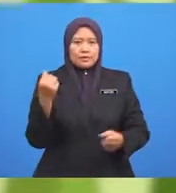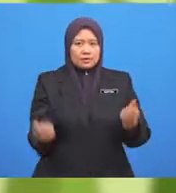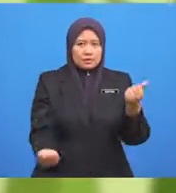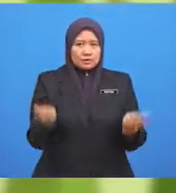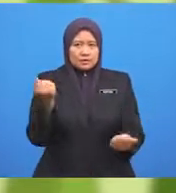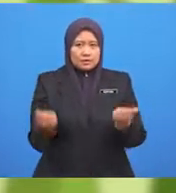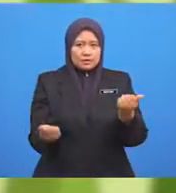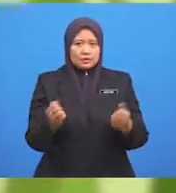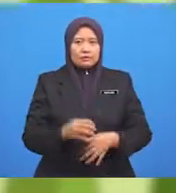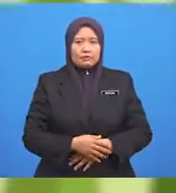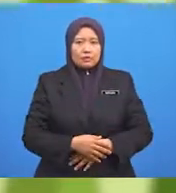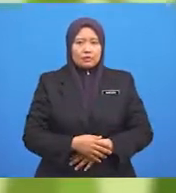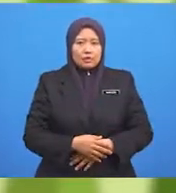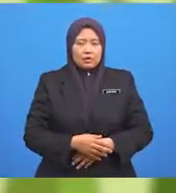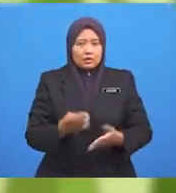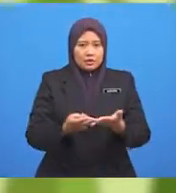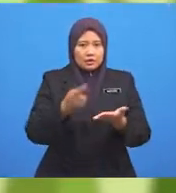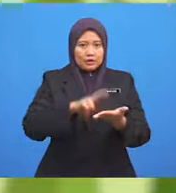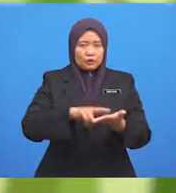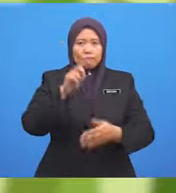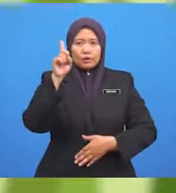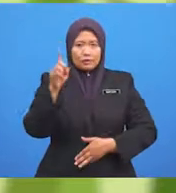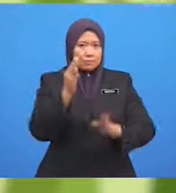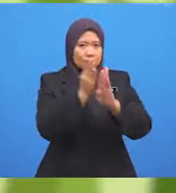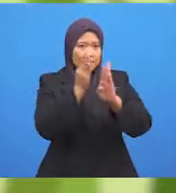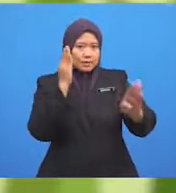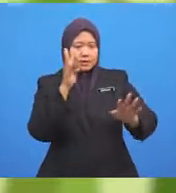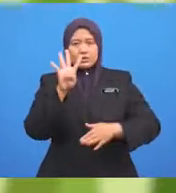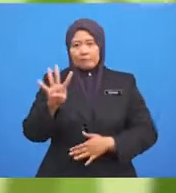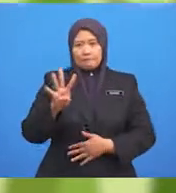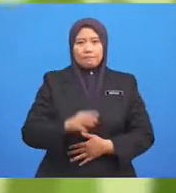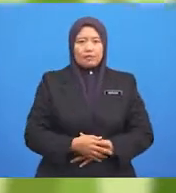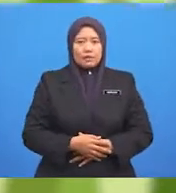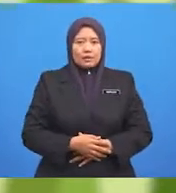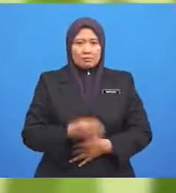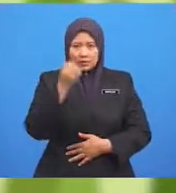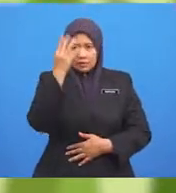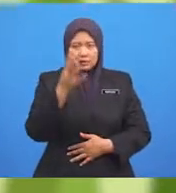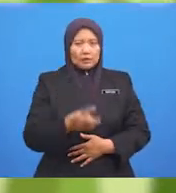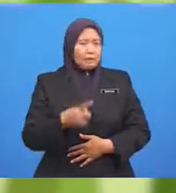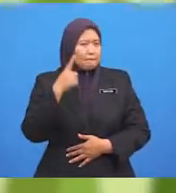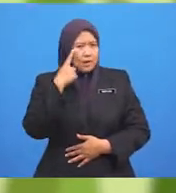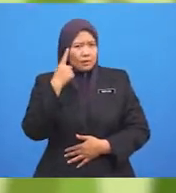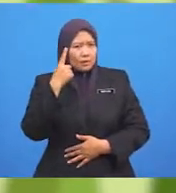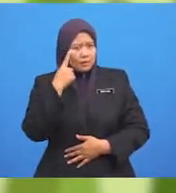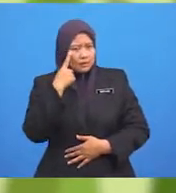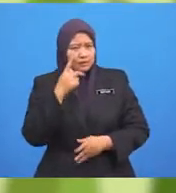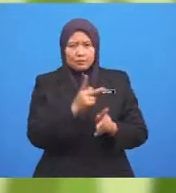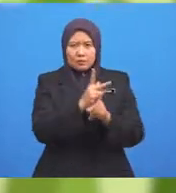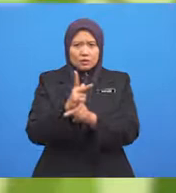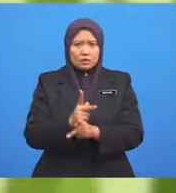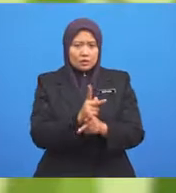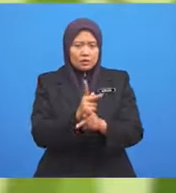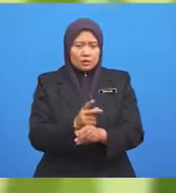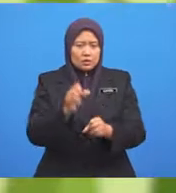rangkap pertama baris keempat syair yang menyatakan bahawa mata-mata menjaga